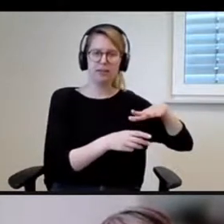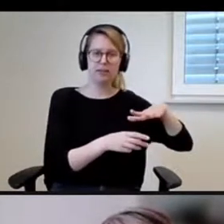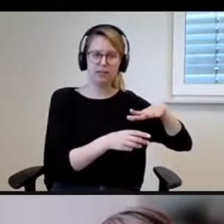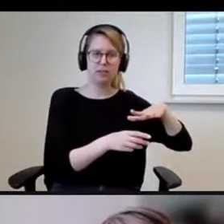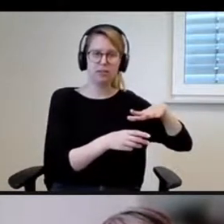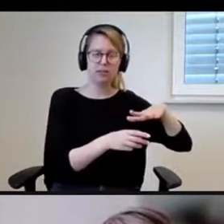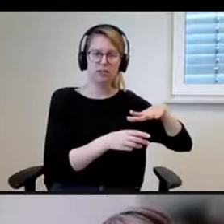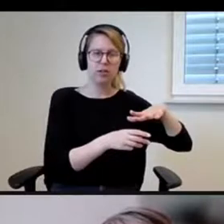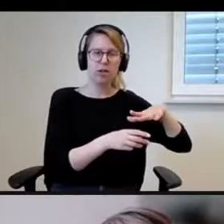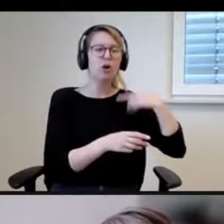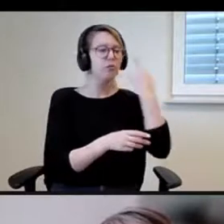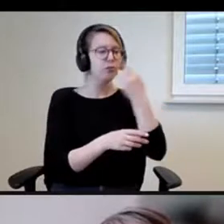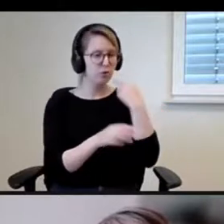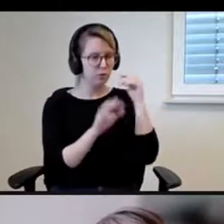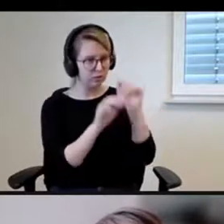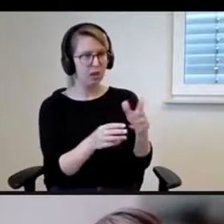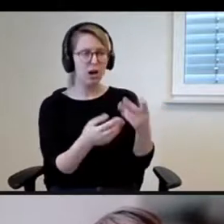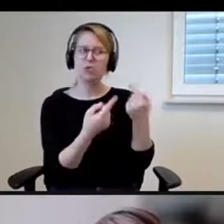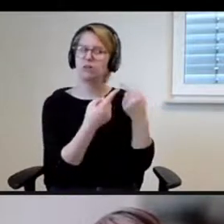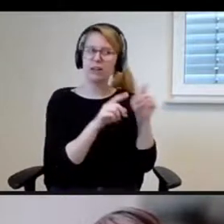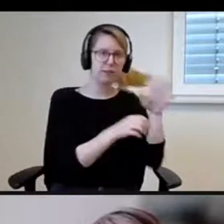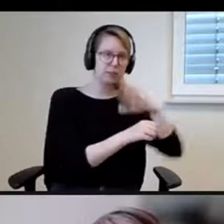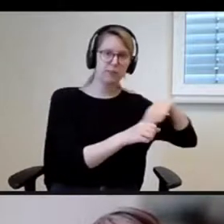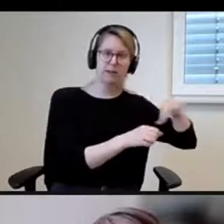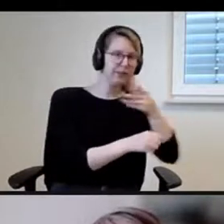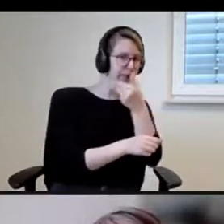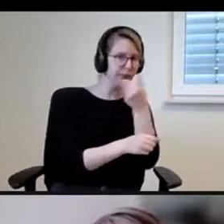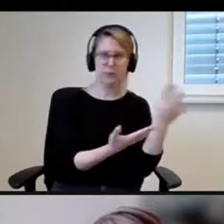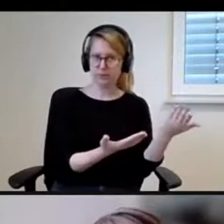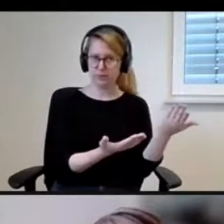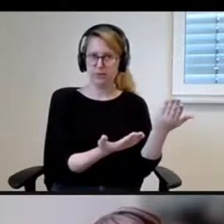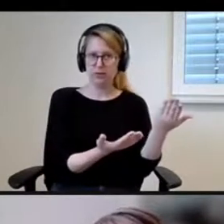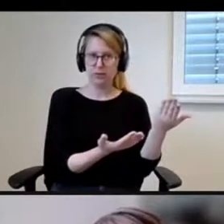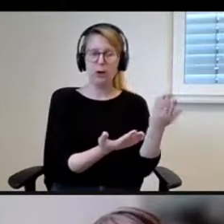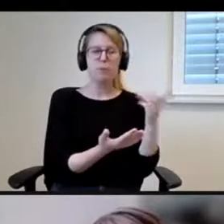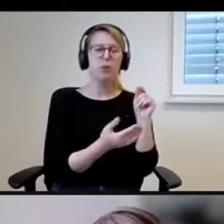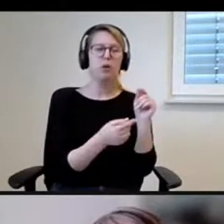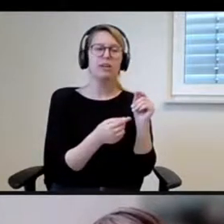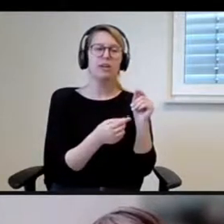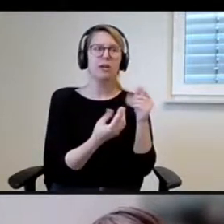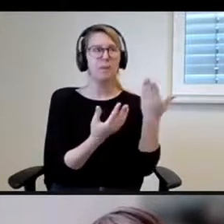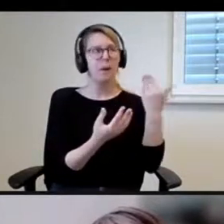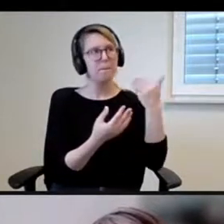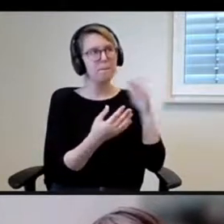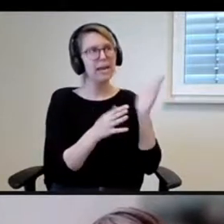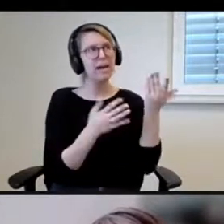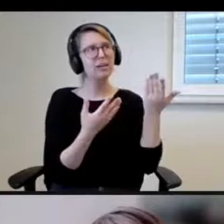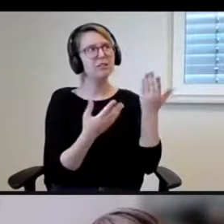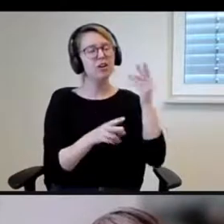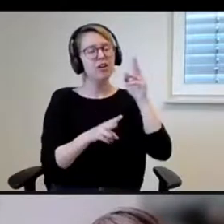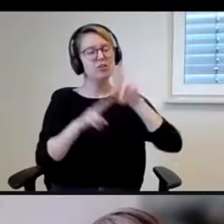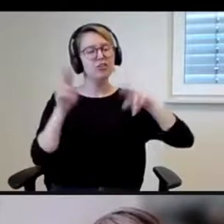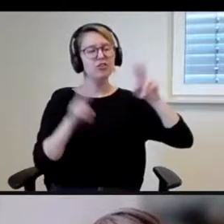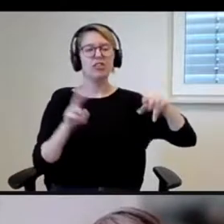in vier anderen Bereichen nicht, dass du da aufgestufte Modelle hast, die dann eben ermöglichen,